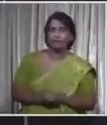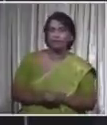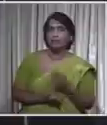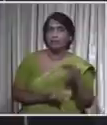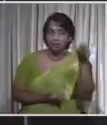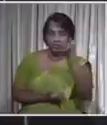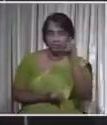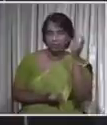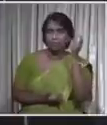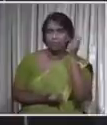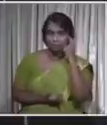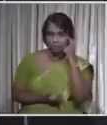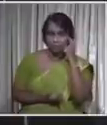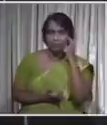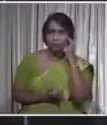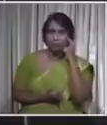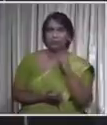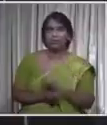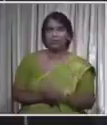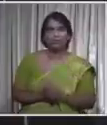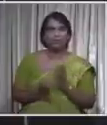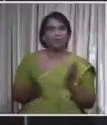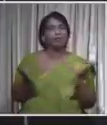තමුන්නාන්සලා දන්නවා දැන්